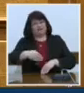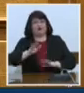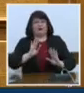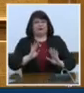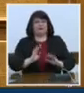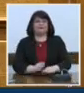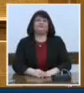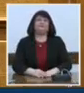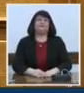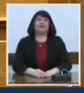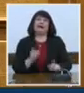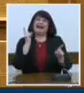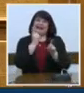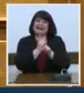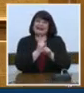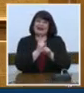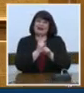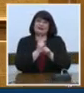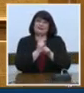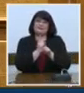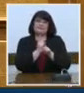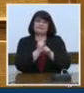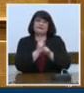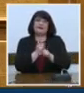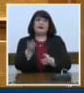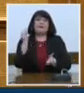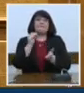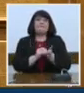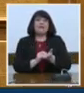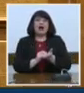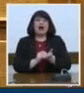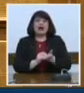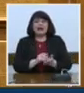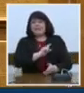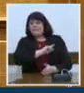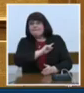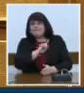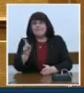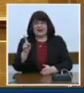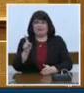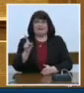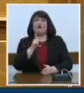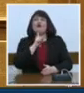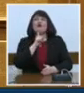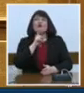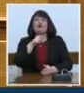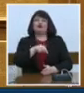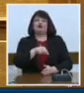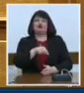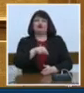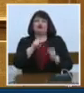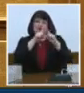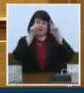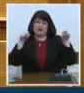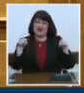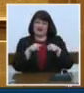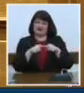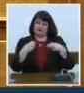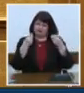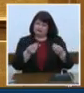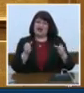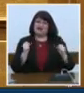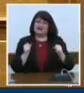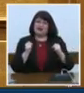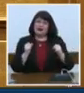Αλλά κυρίως να αποτραπούν τα εγκλήματα του μέλλοντος, δημιουργώντας ένα πλαίσιο ασφάλειας